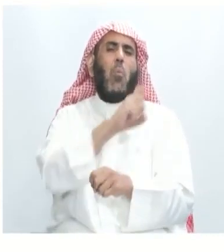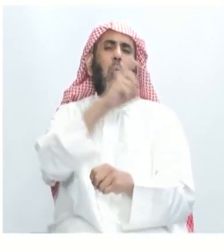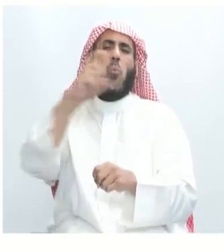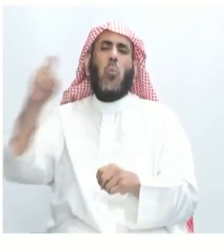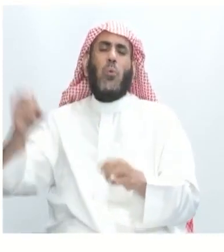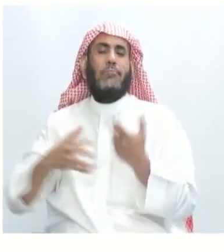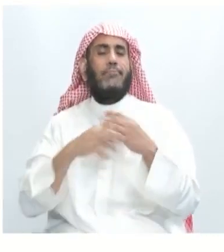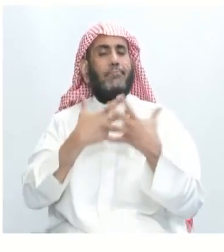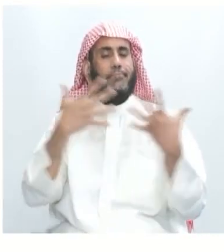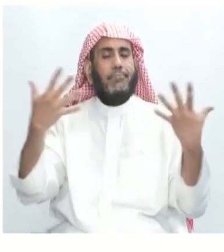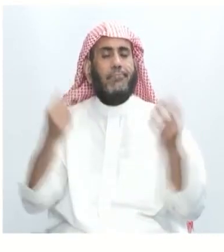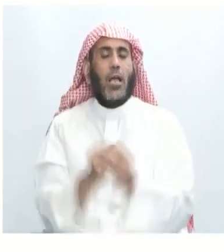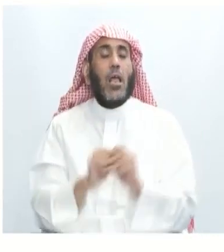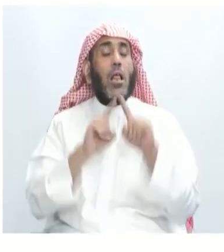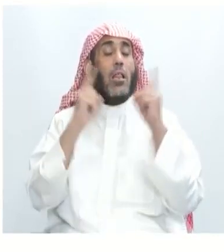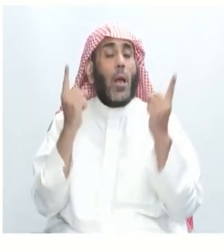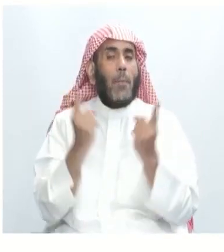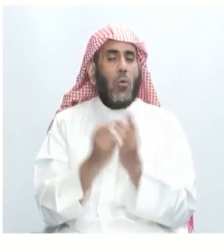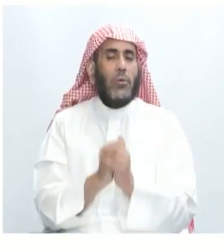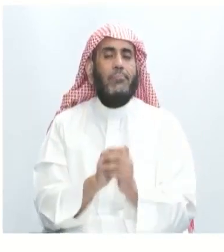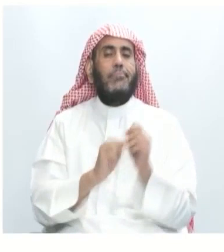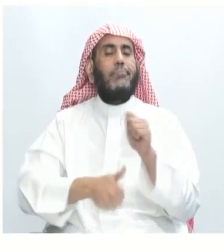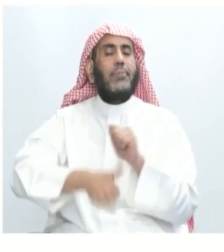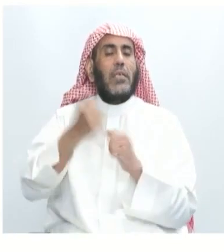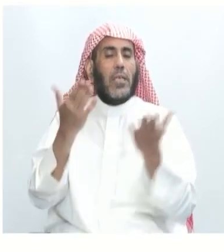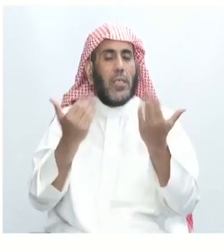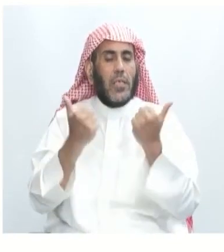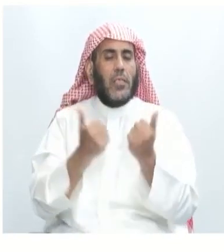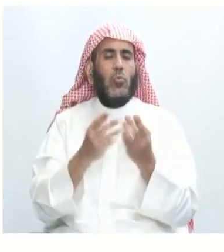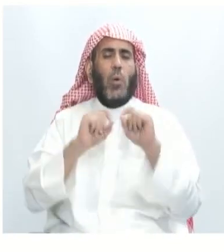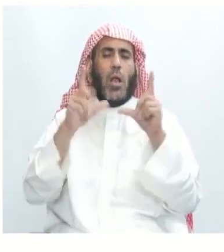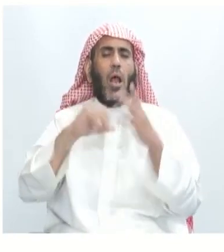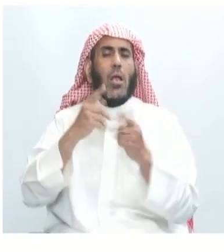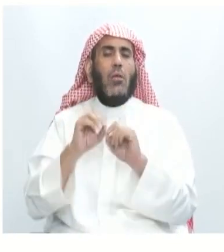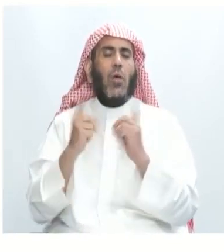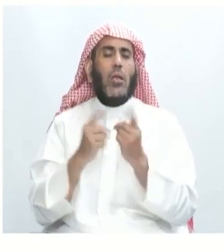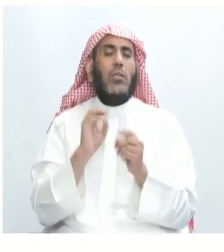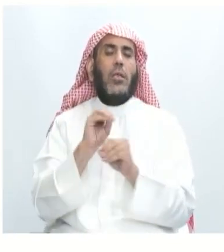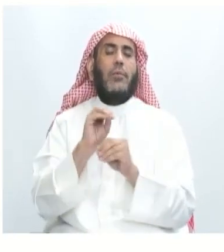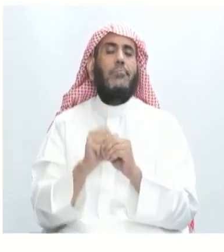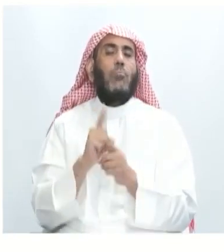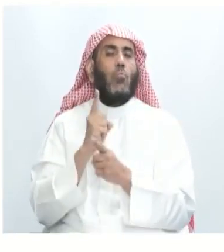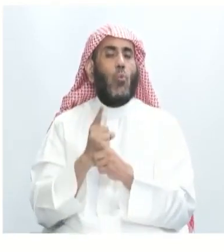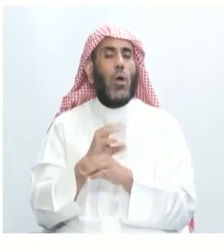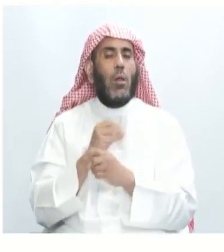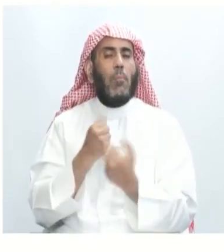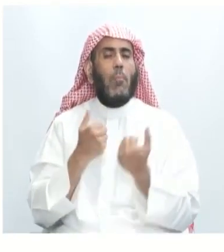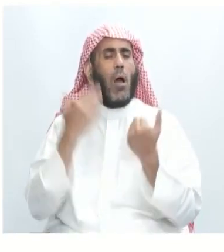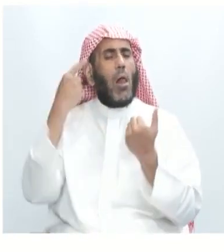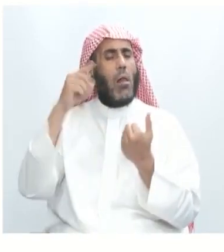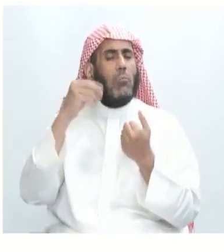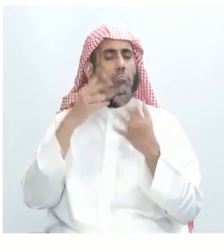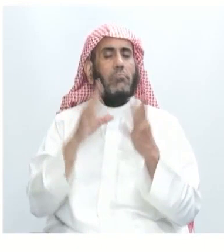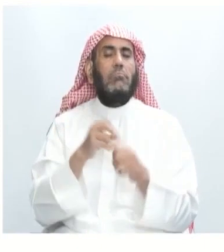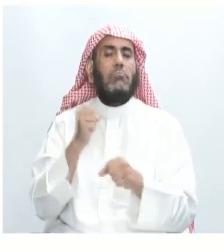استعمال المبيدات هنا هذه ظاهره من الظواهر بامكانك ايضا ان تاتي انت باي ظاهره وان تتحدث عنها هنا